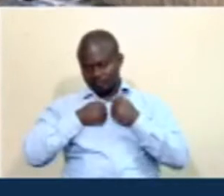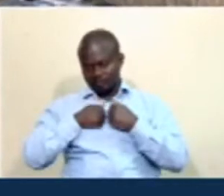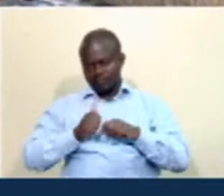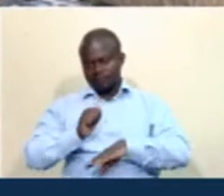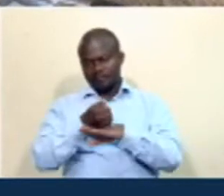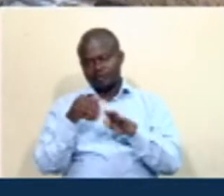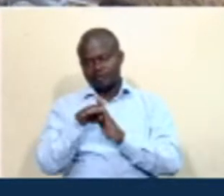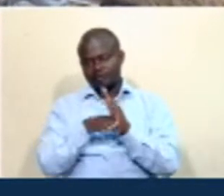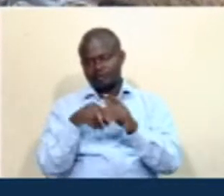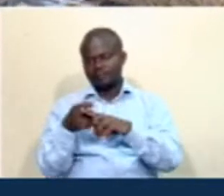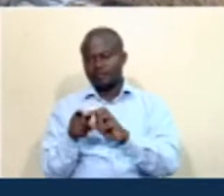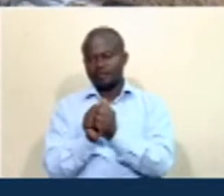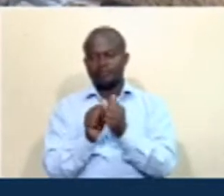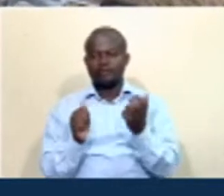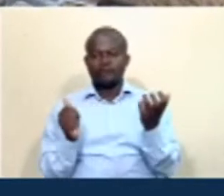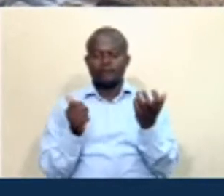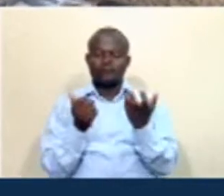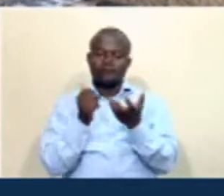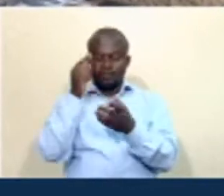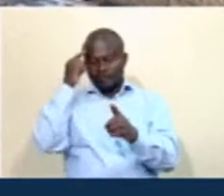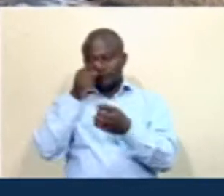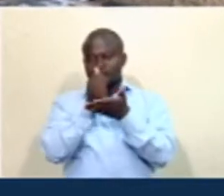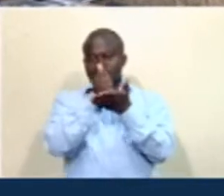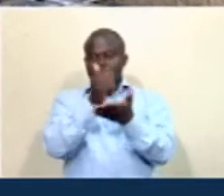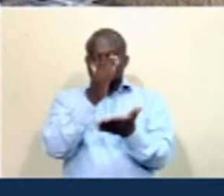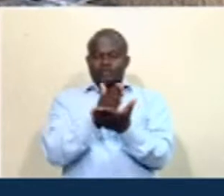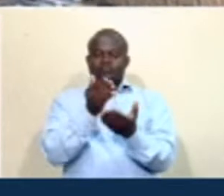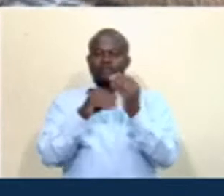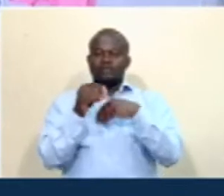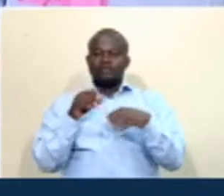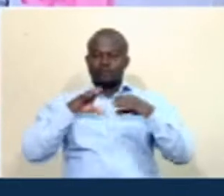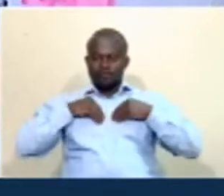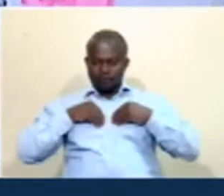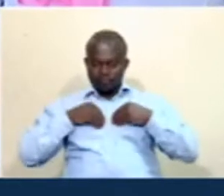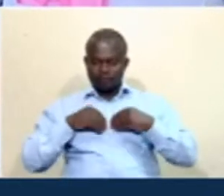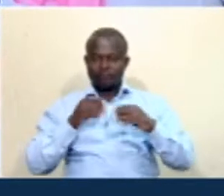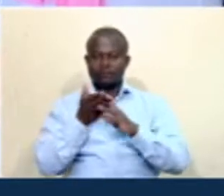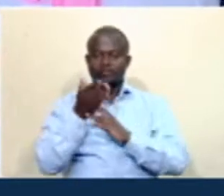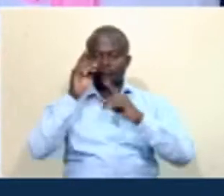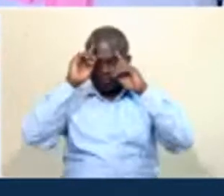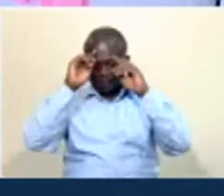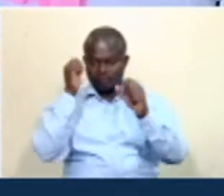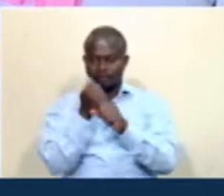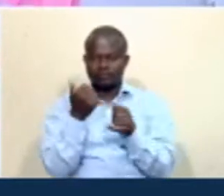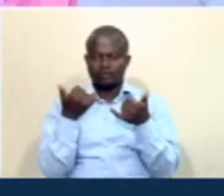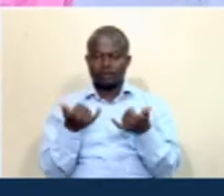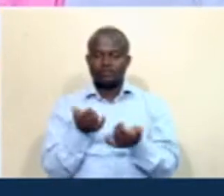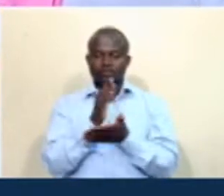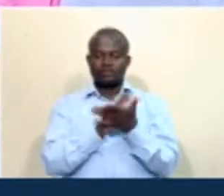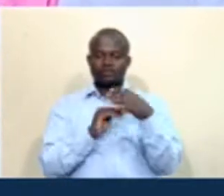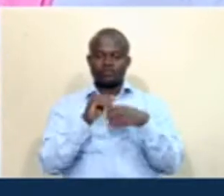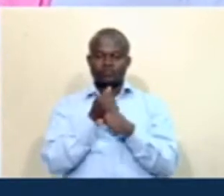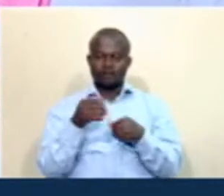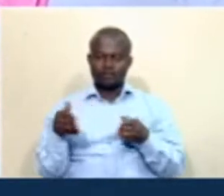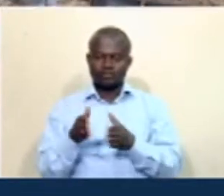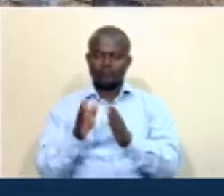yashyizeho gahunda zitandukanye zigamije kubafasha kuva mu burembetsi binyuze muri gahunda yo guhanga imirimo. Kuri ubu bamwe bakora mu